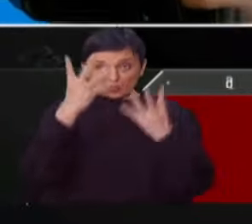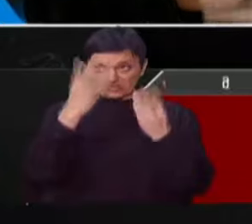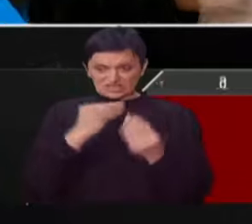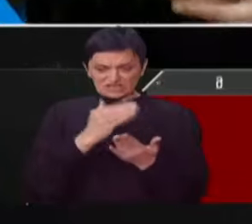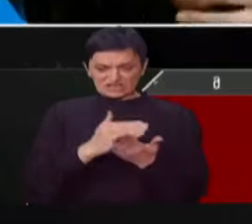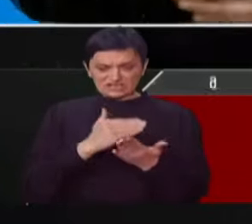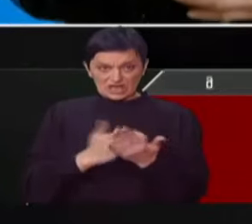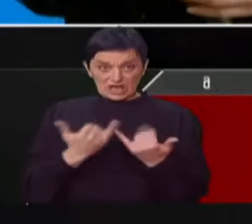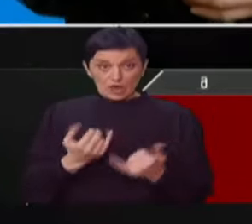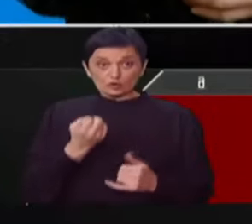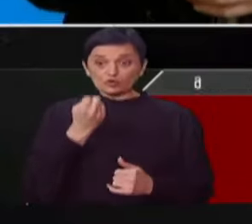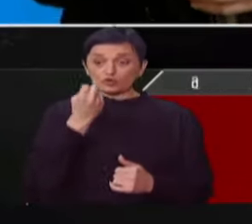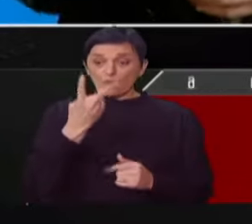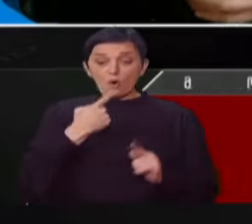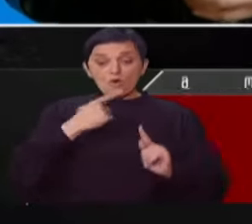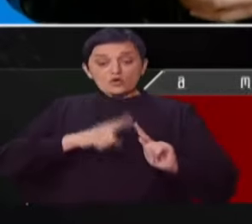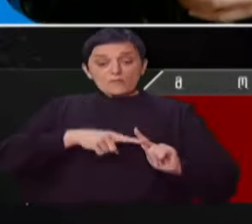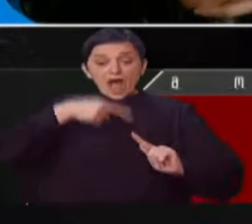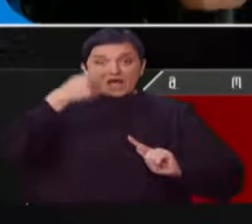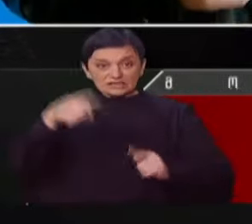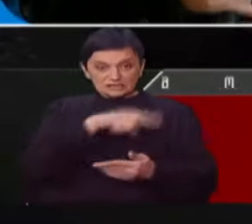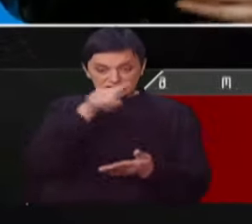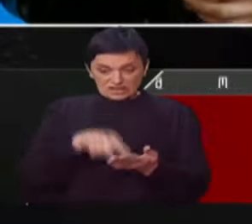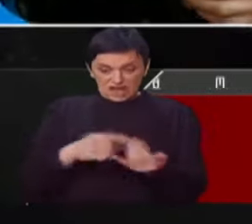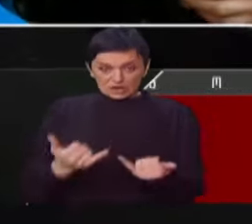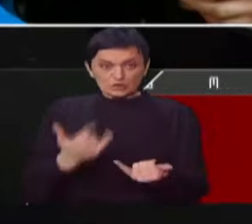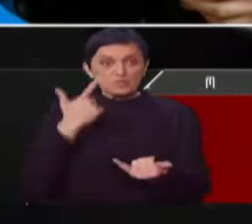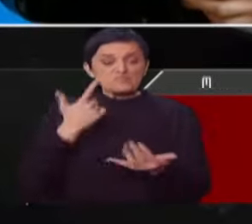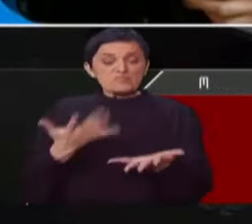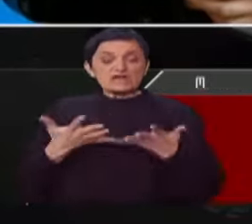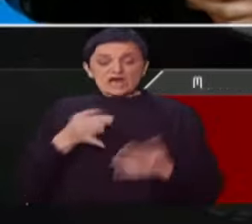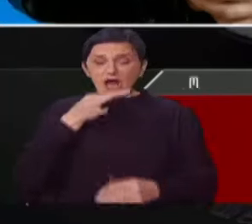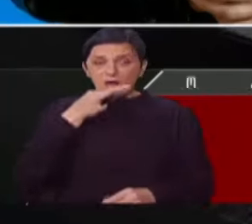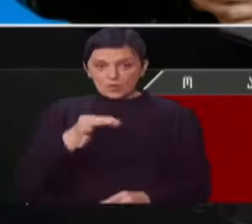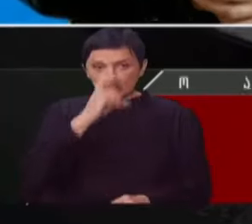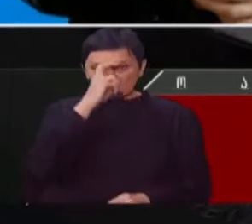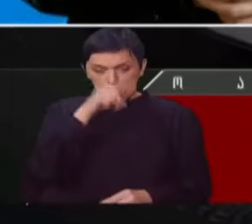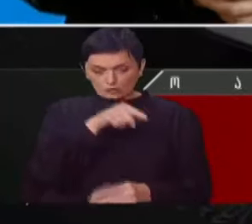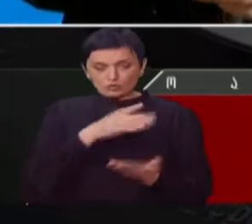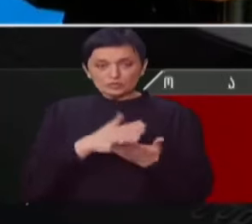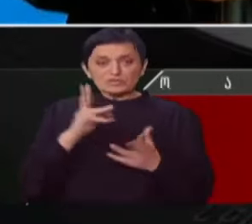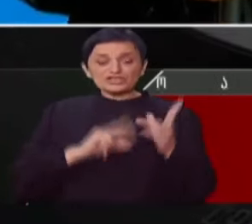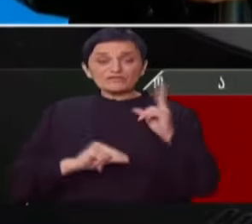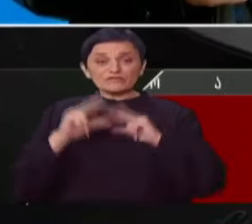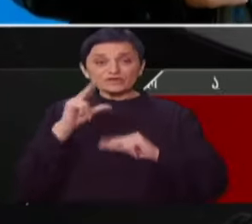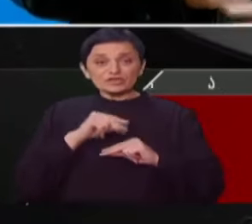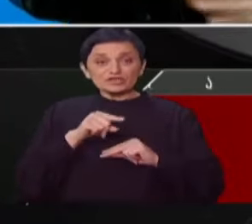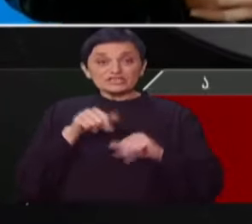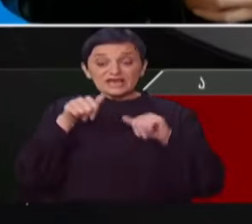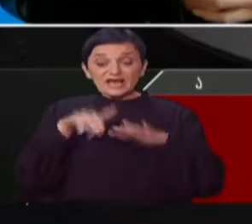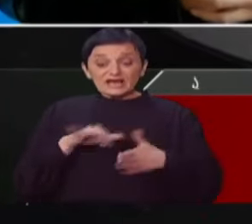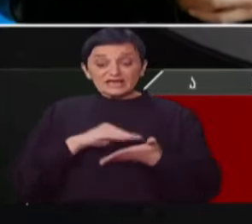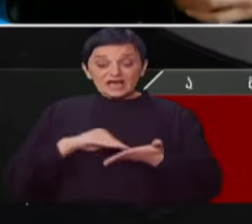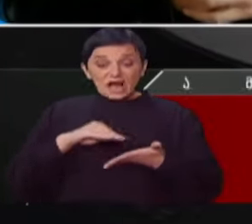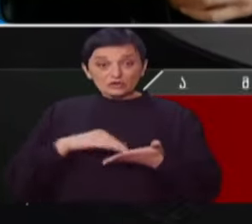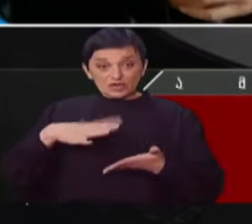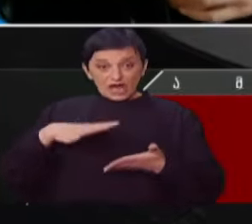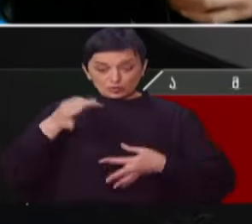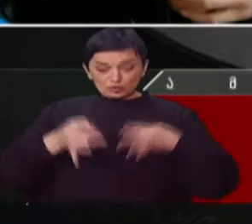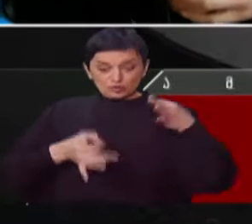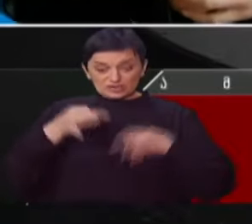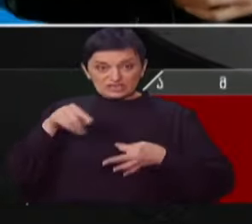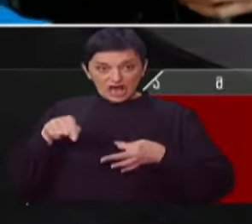рикши ахва тормеди цилис шемдег аритгес эс сакитхи, тумца амазем капио пасухи аукс Хелисуплебас, ромелиц тулис ром ис канеченеби, ромелиц картулма